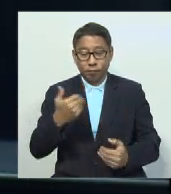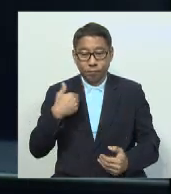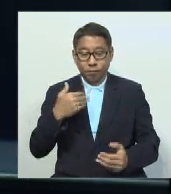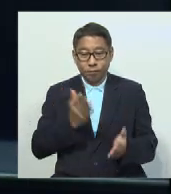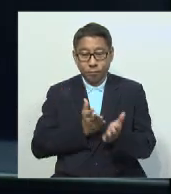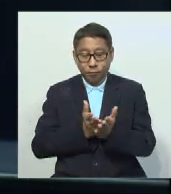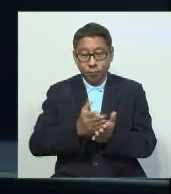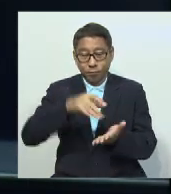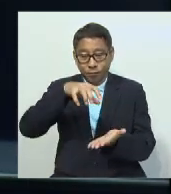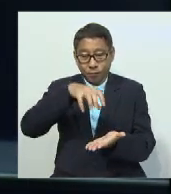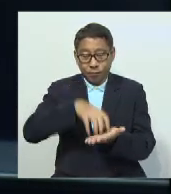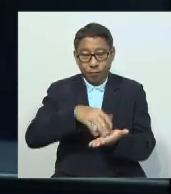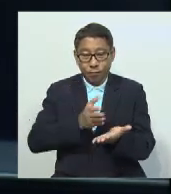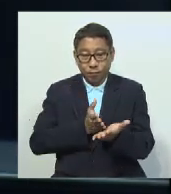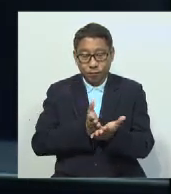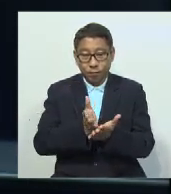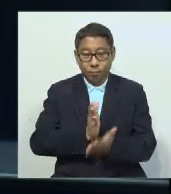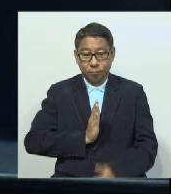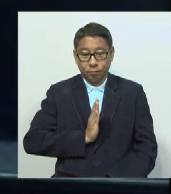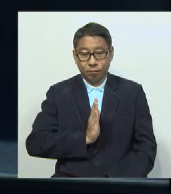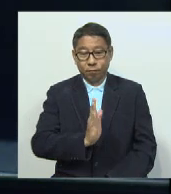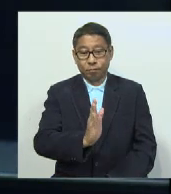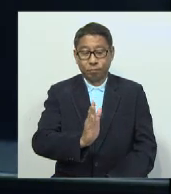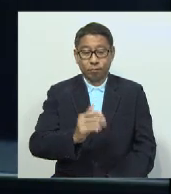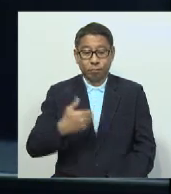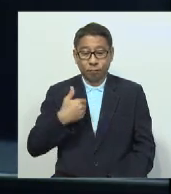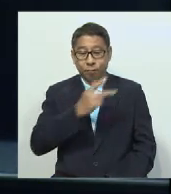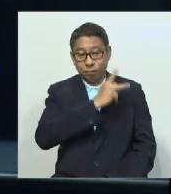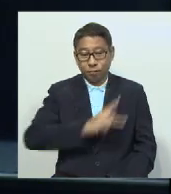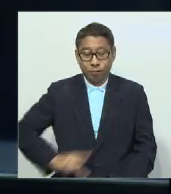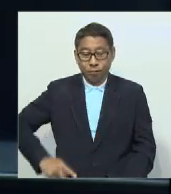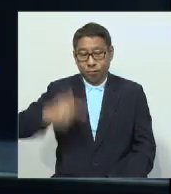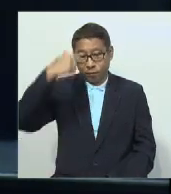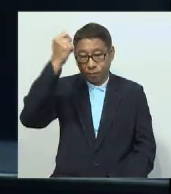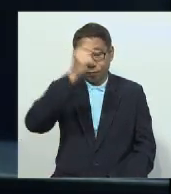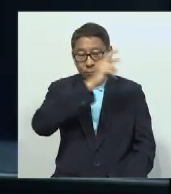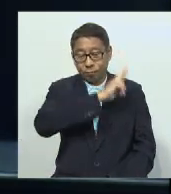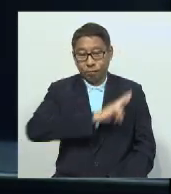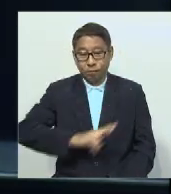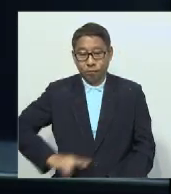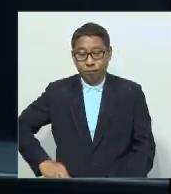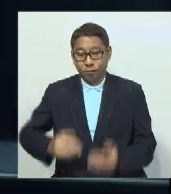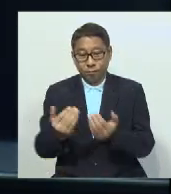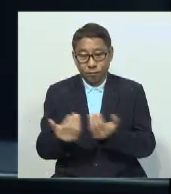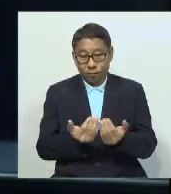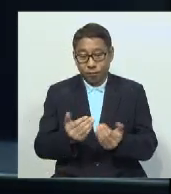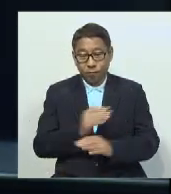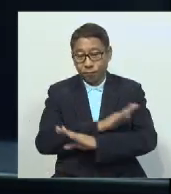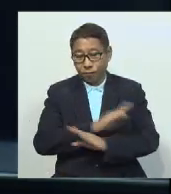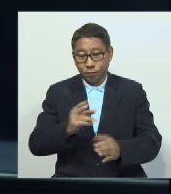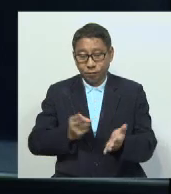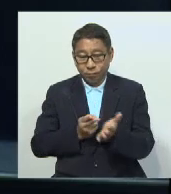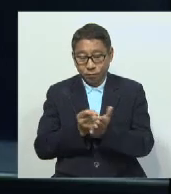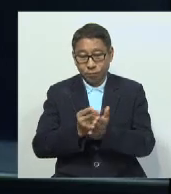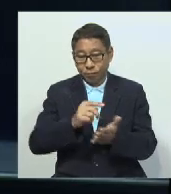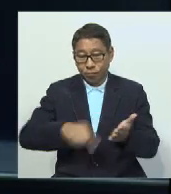เป็นกลางทางการเมืองประกอบกับที่ผ่านมาพระมหากษัตริย์พระราชินีพระราชโอรสพระราชธิดาไม่เคยทรงใช้สิทธิ